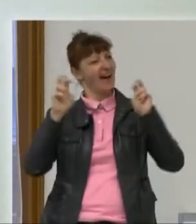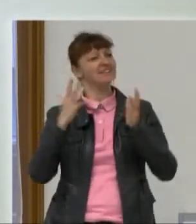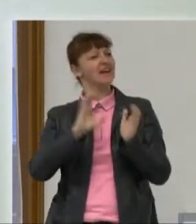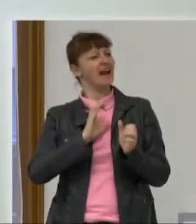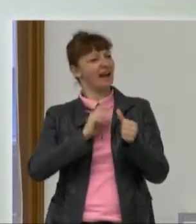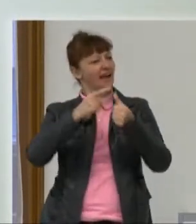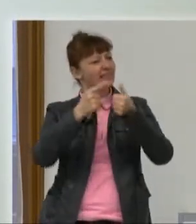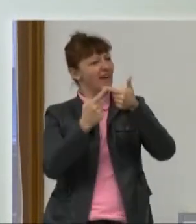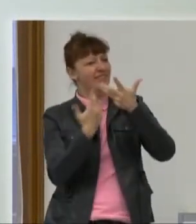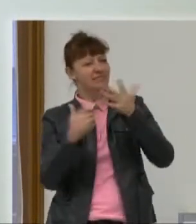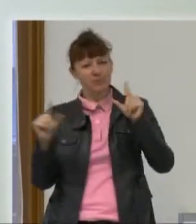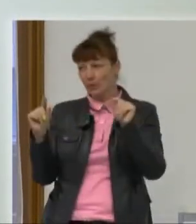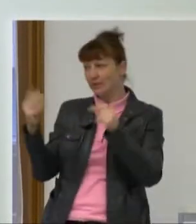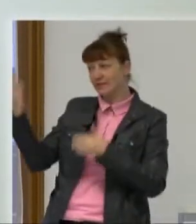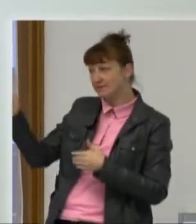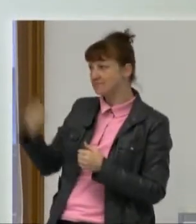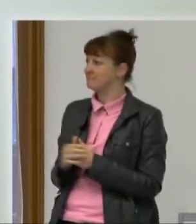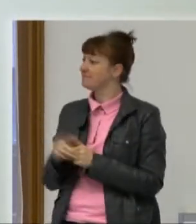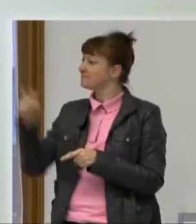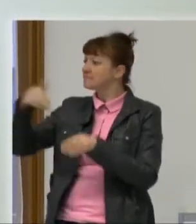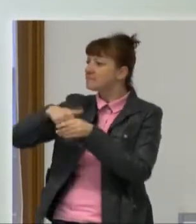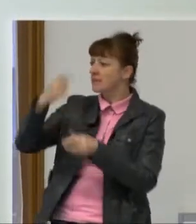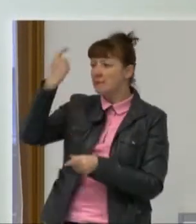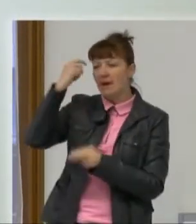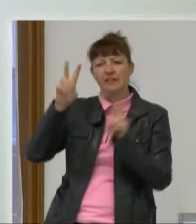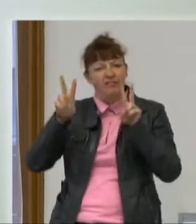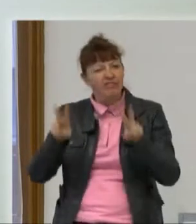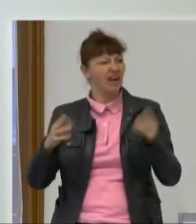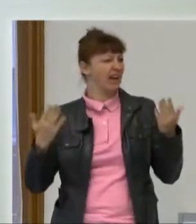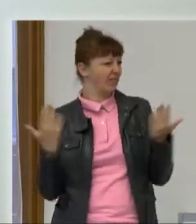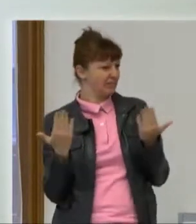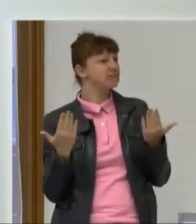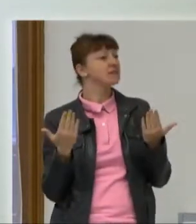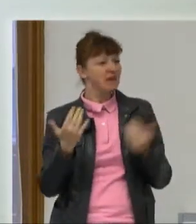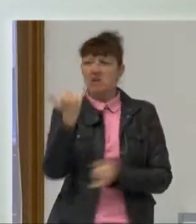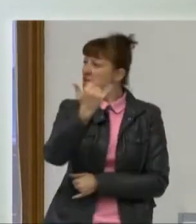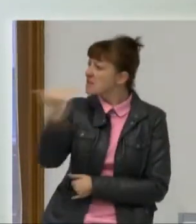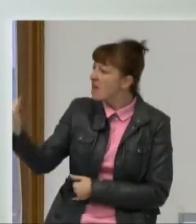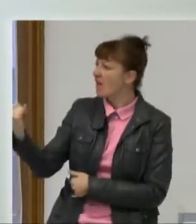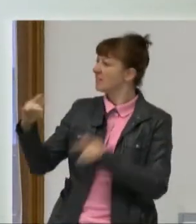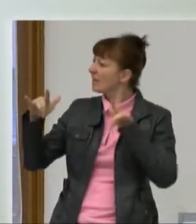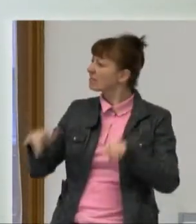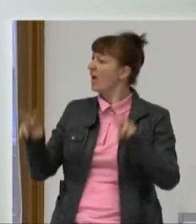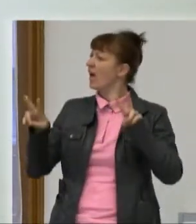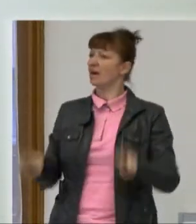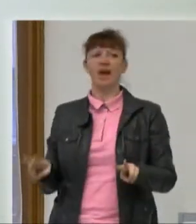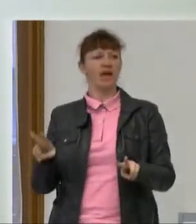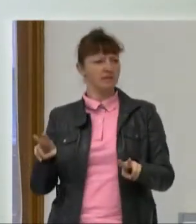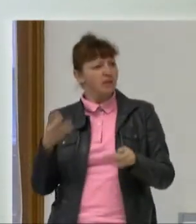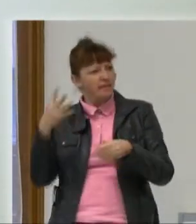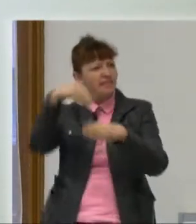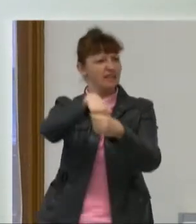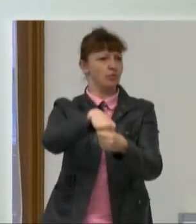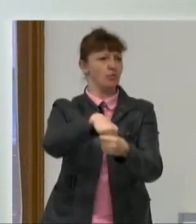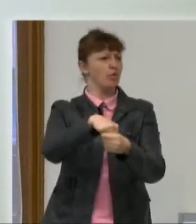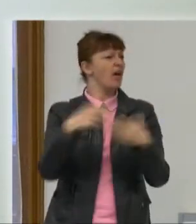charakterisiert. Hier geht es darum wirklich, dass jeder das Recht hat, dazuzugehören, eben unabhängig von